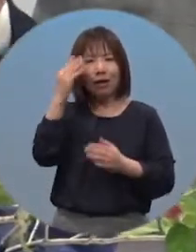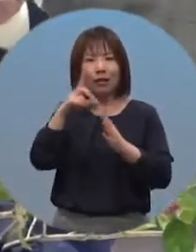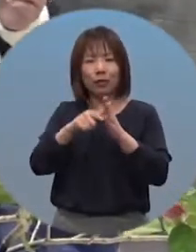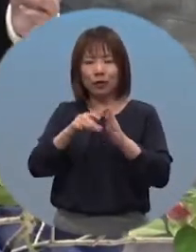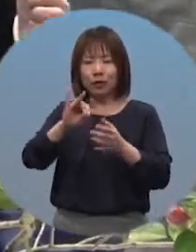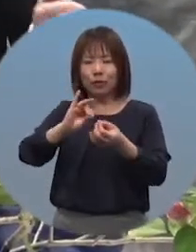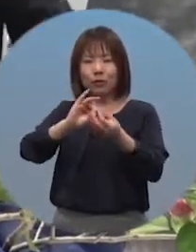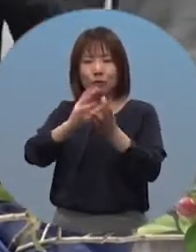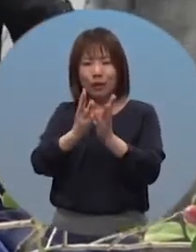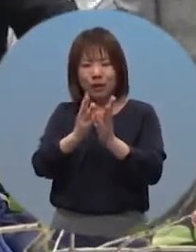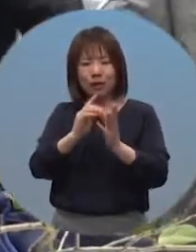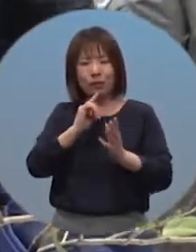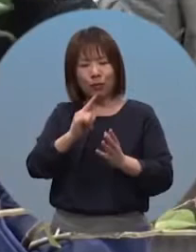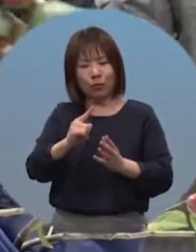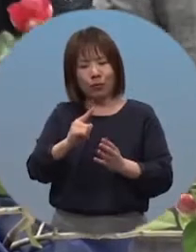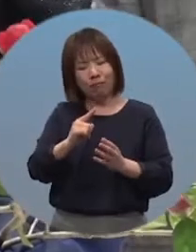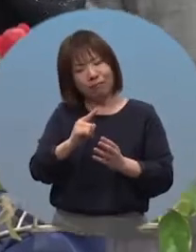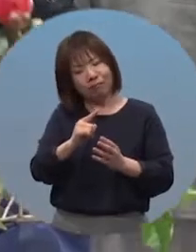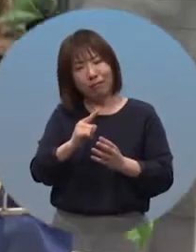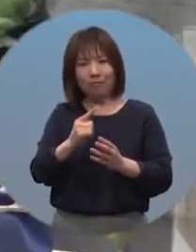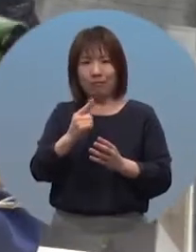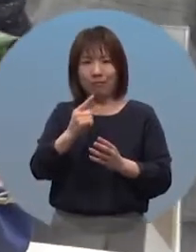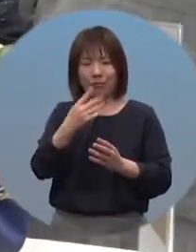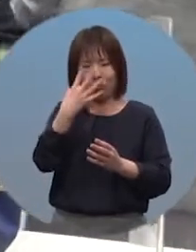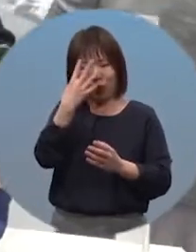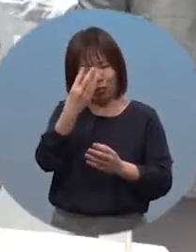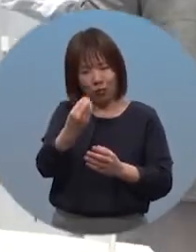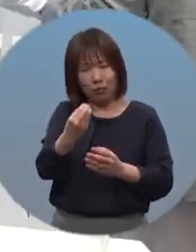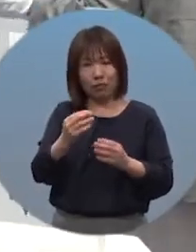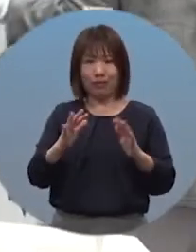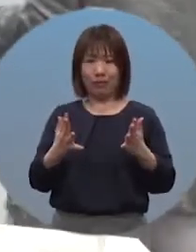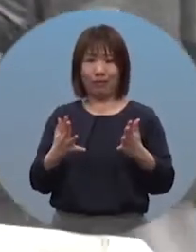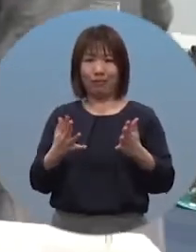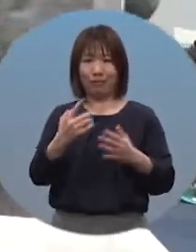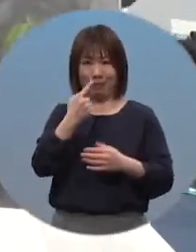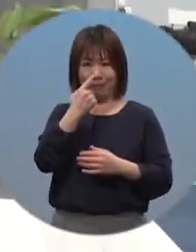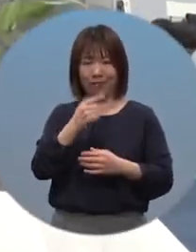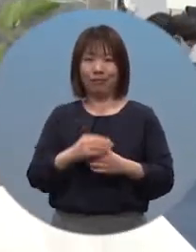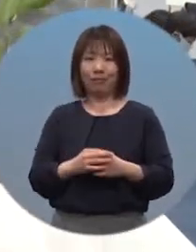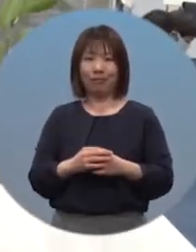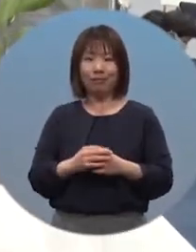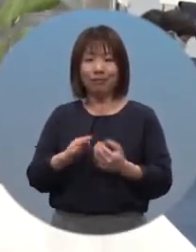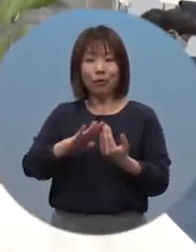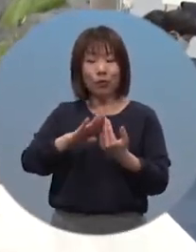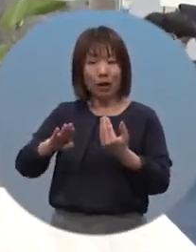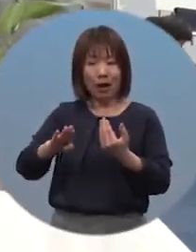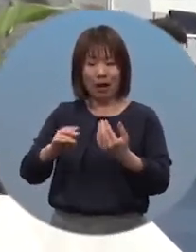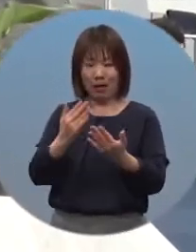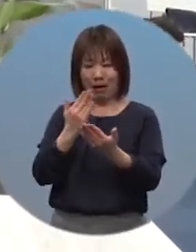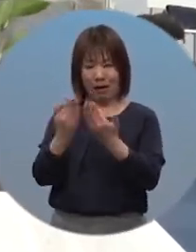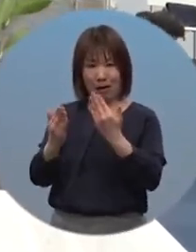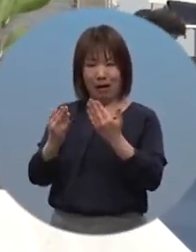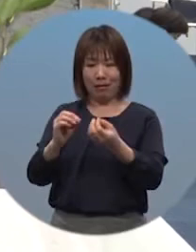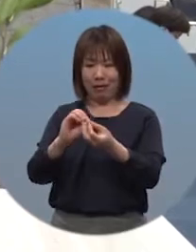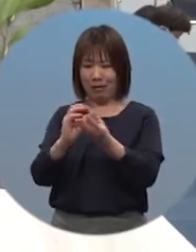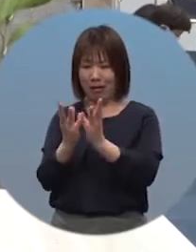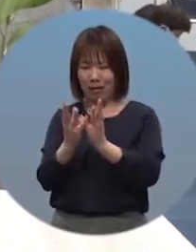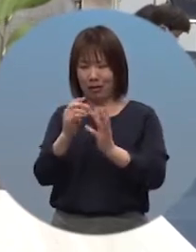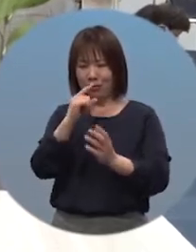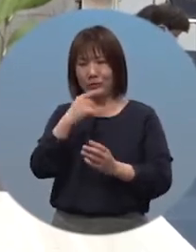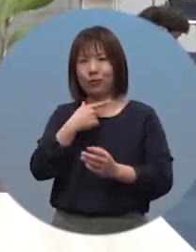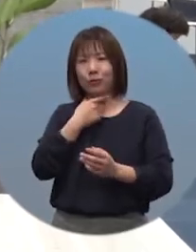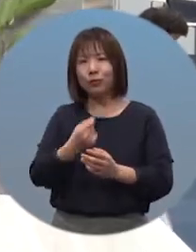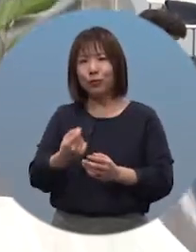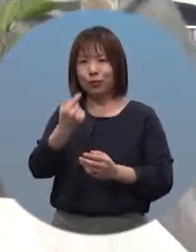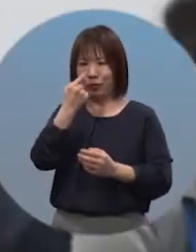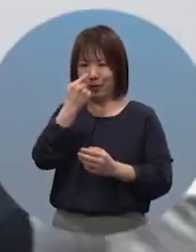あんまりあのえってではなかったんですよもっと華やかのかなとかを好きだっ